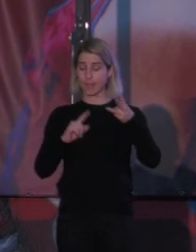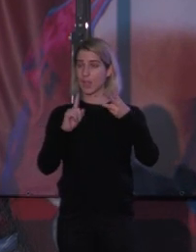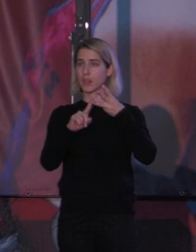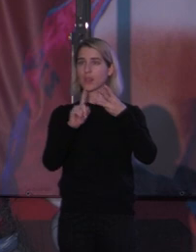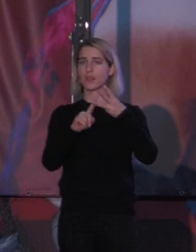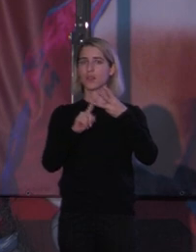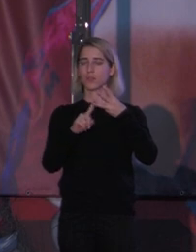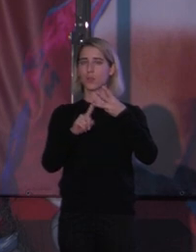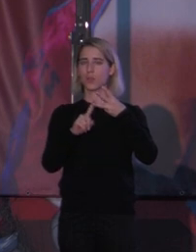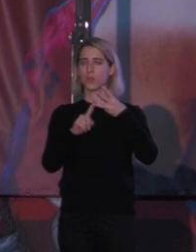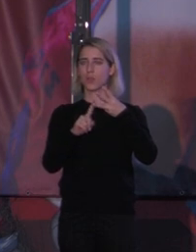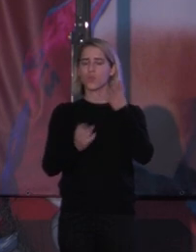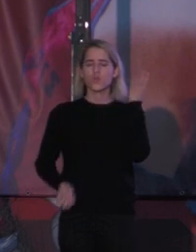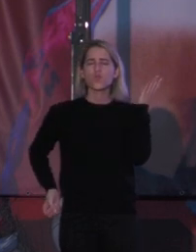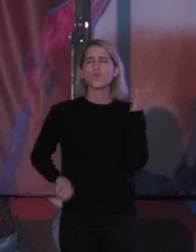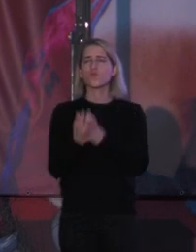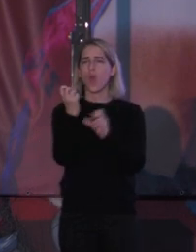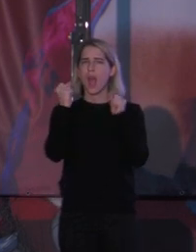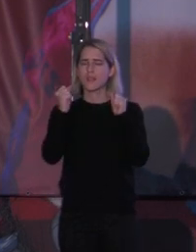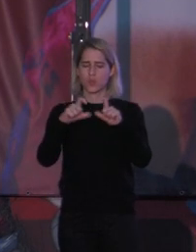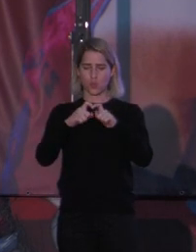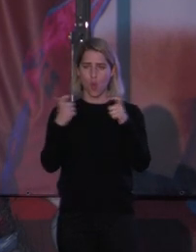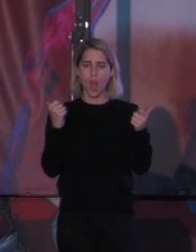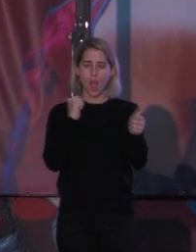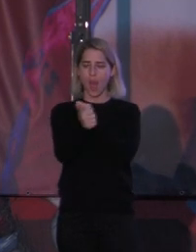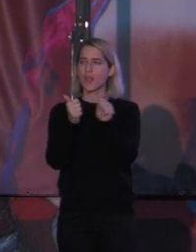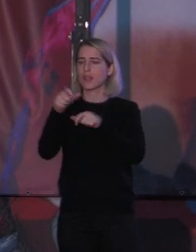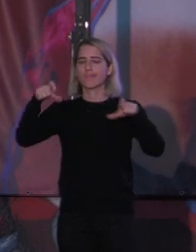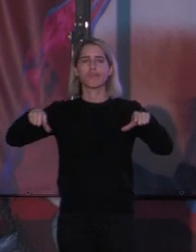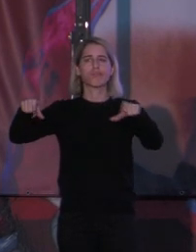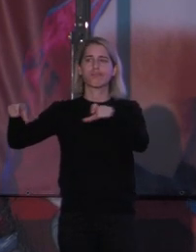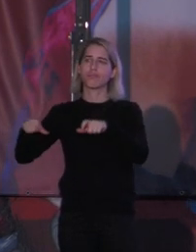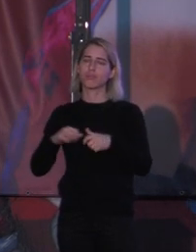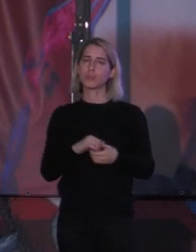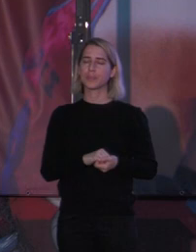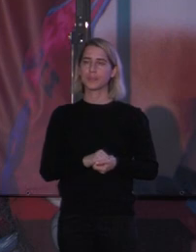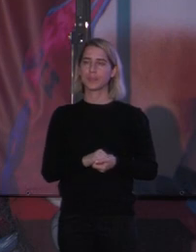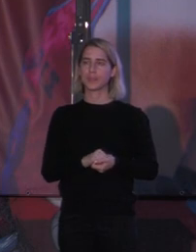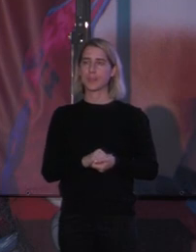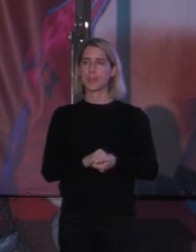Προτεραιότητα νούμερο 3. Σύγχρονα και ασφαλή σχολεία με αθλητικές υποδομές.